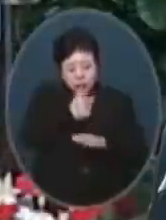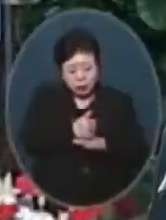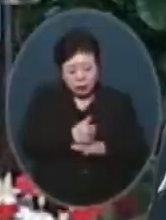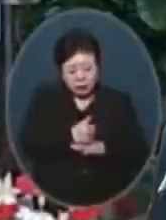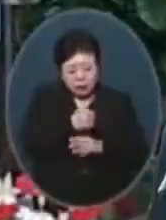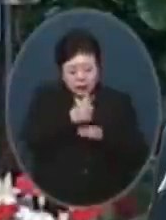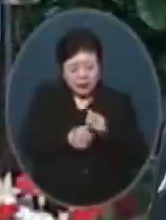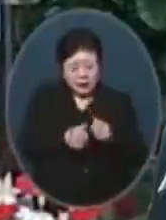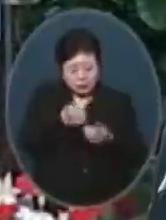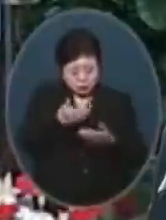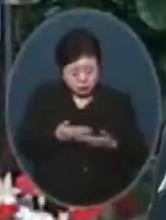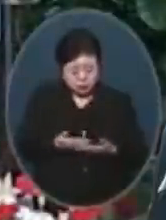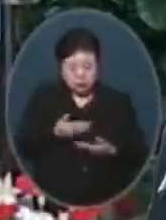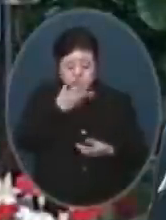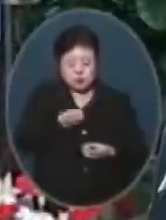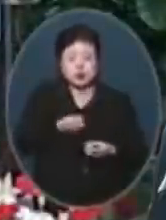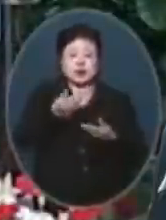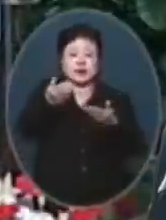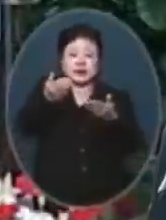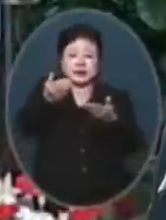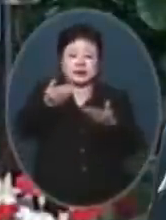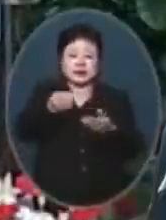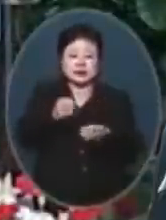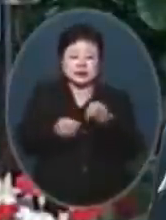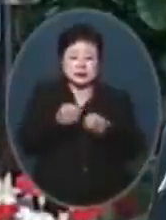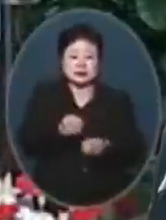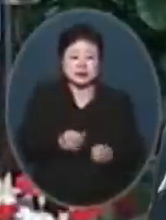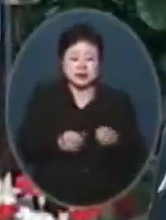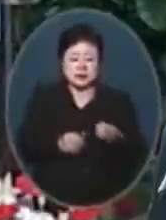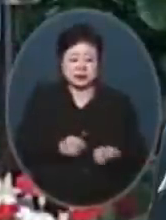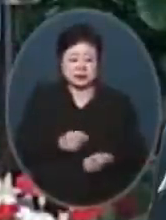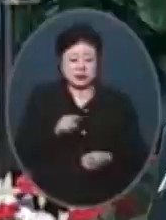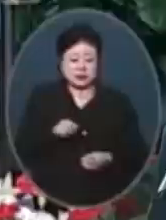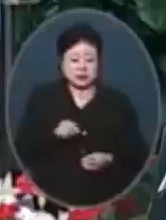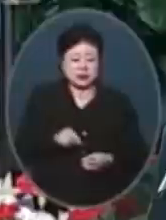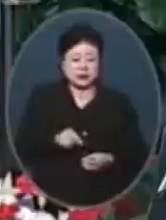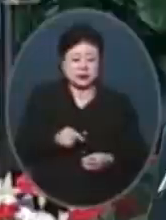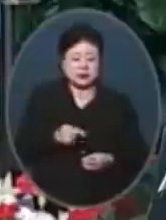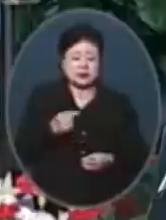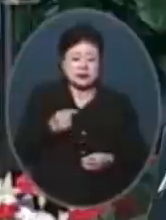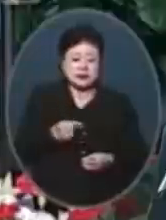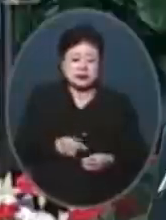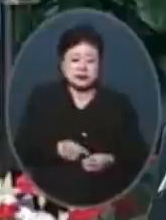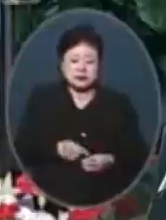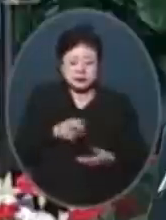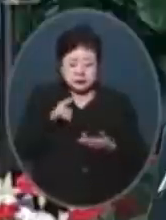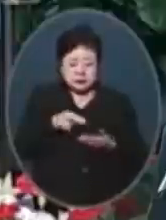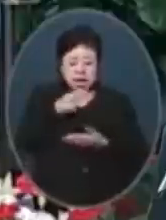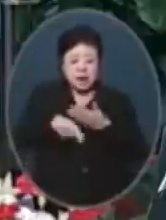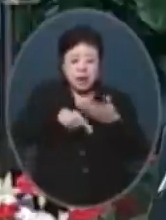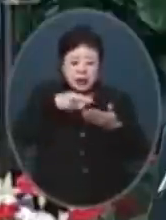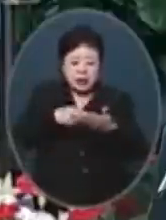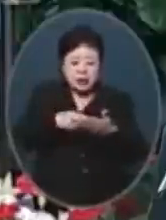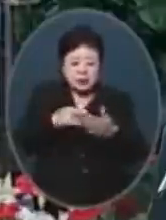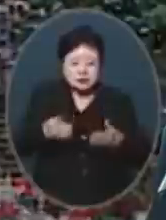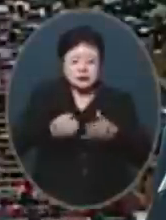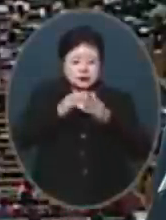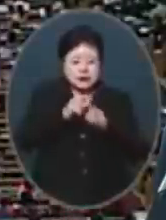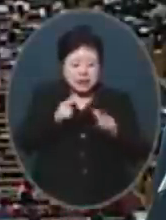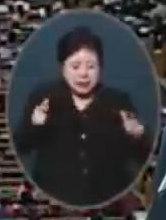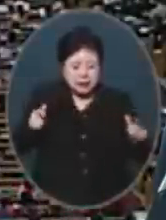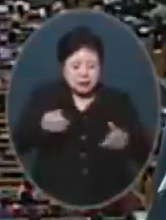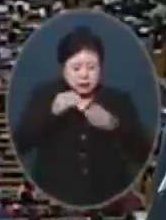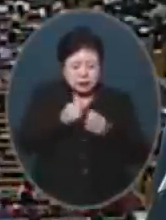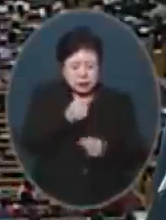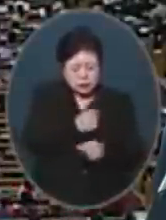것도 하나님이 주시는 복입니다. 시편 127편 1절로 2절은 야훼께서 집을 세우지 아니하시면